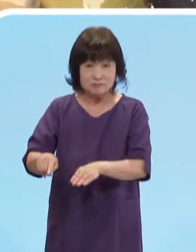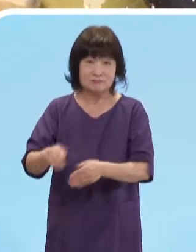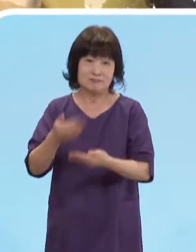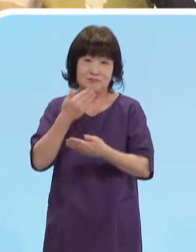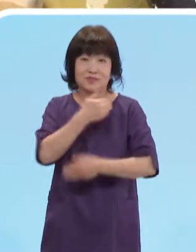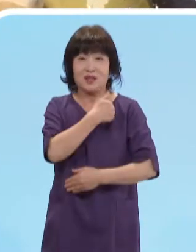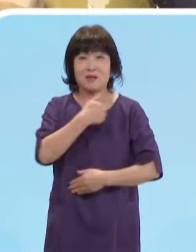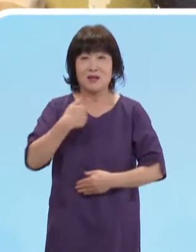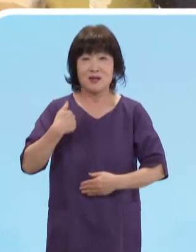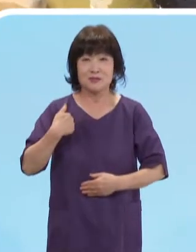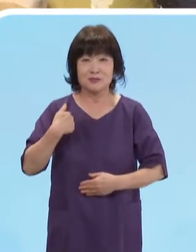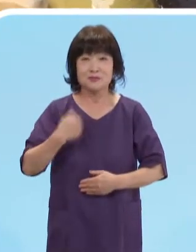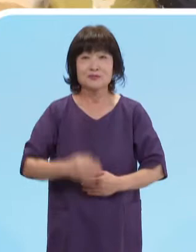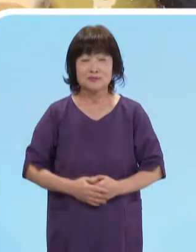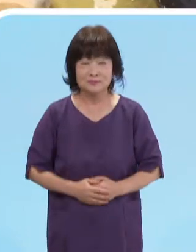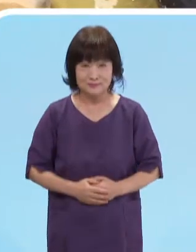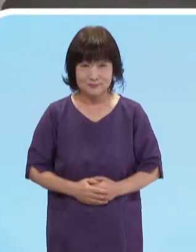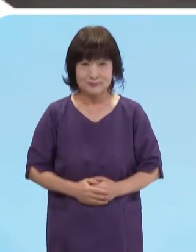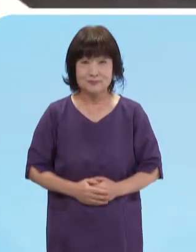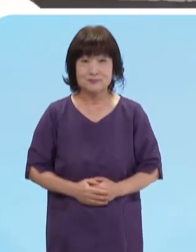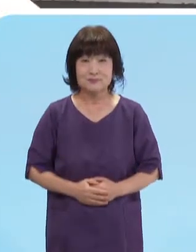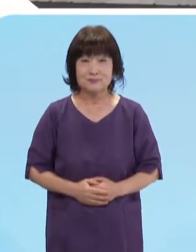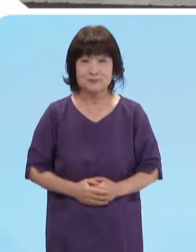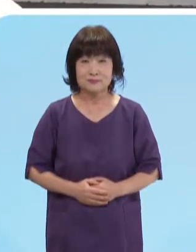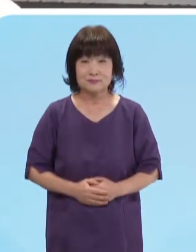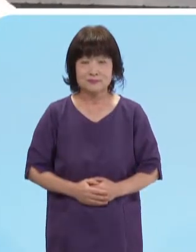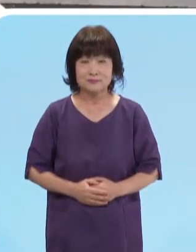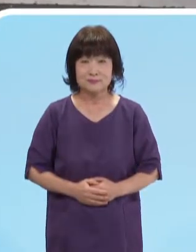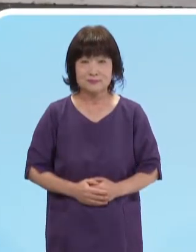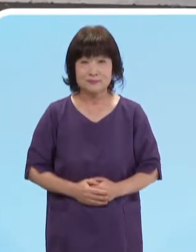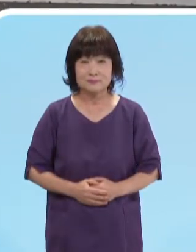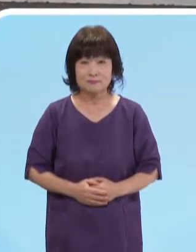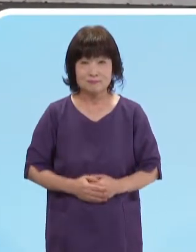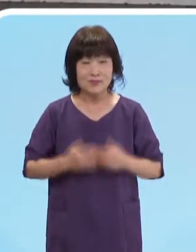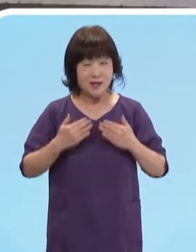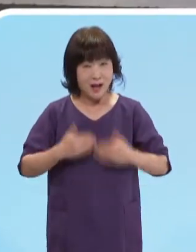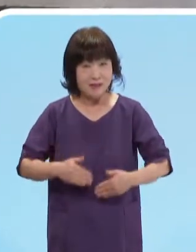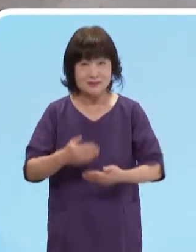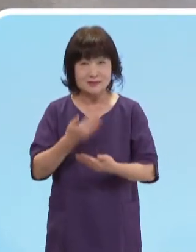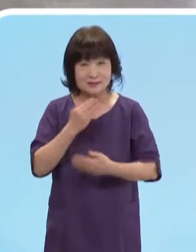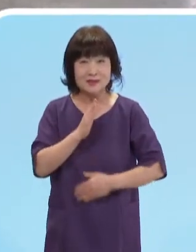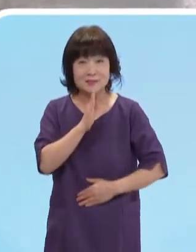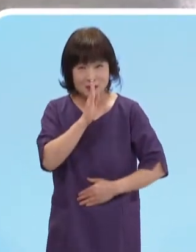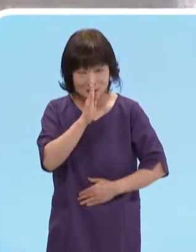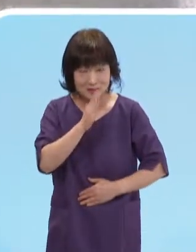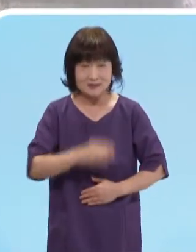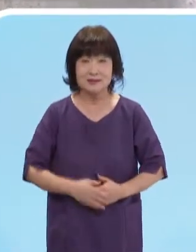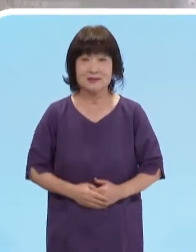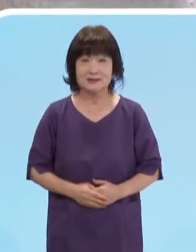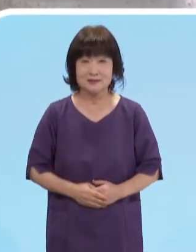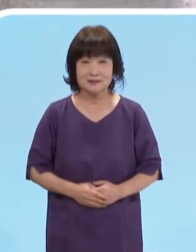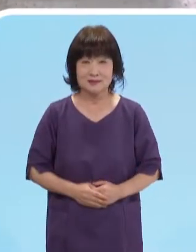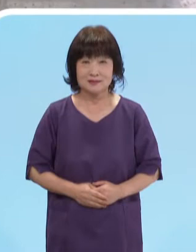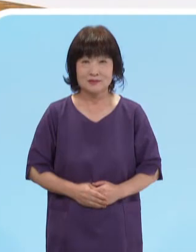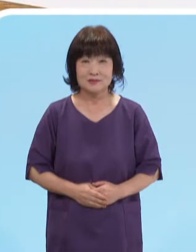に移すという形になってまして、全て食べることができますので、はい、安心して食べていただいて結構です。